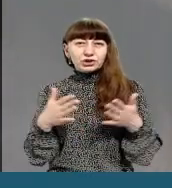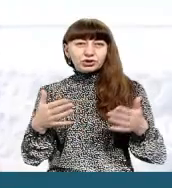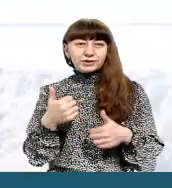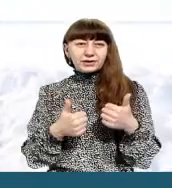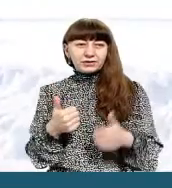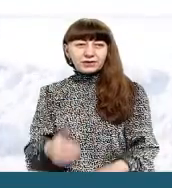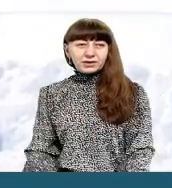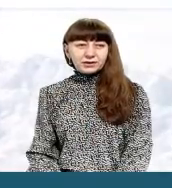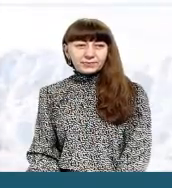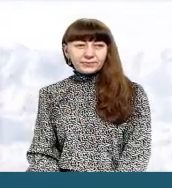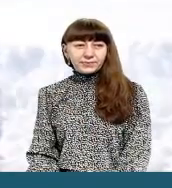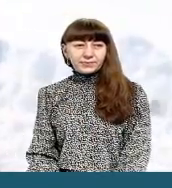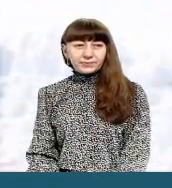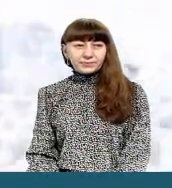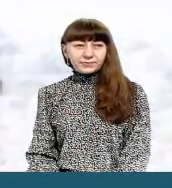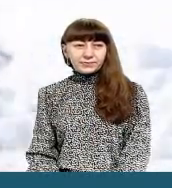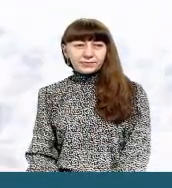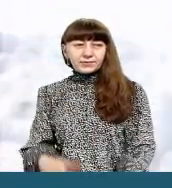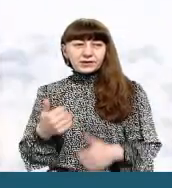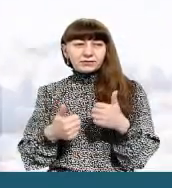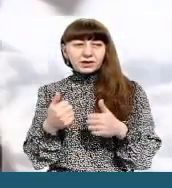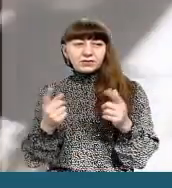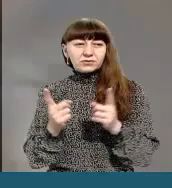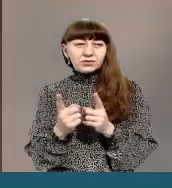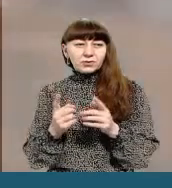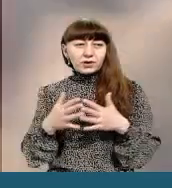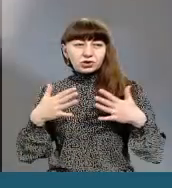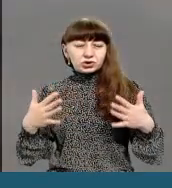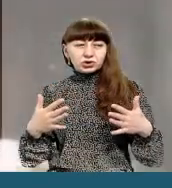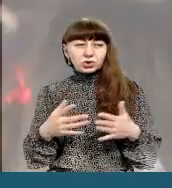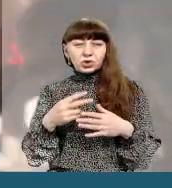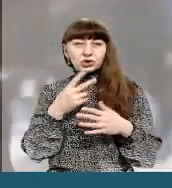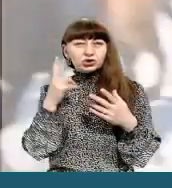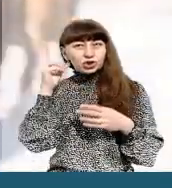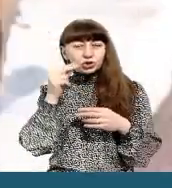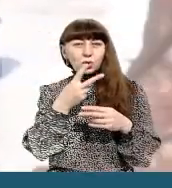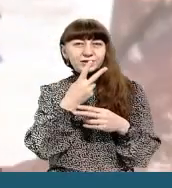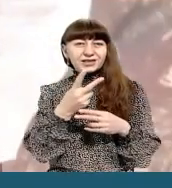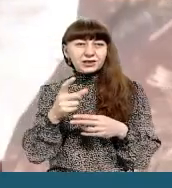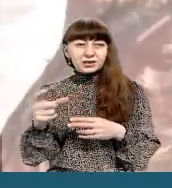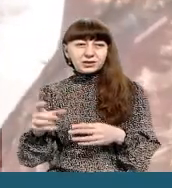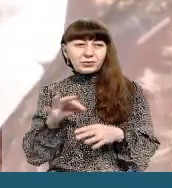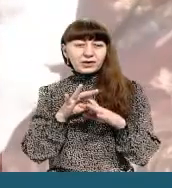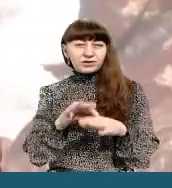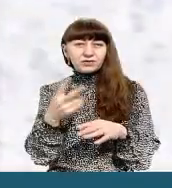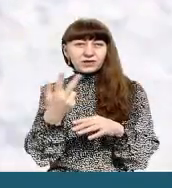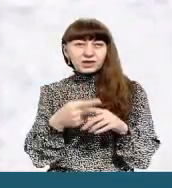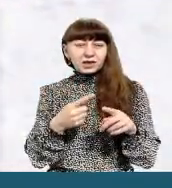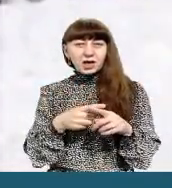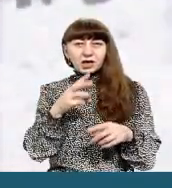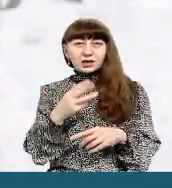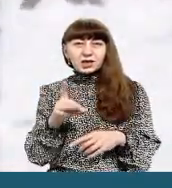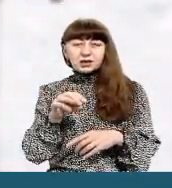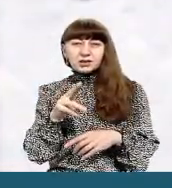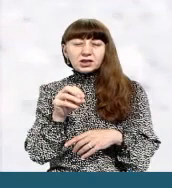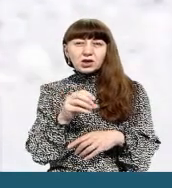берді. Көпшіл қауымда жинаған бәйге үш кезең бойынша өткізілді. Тай жарысы, құнан және топ бәйгесі. Әр сайыстың